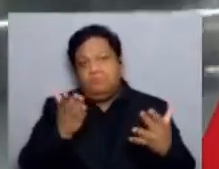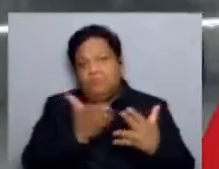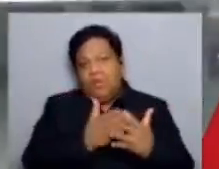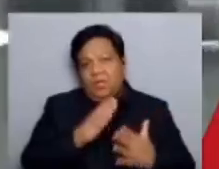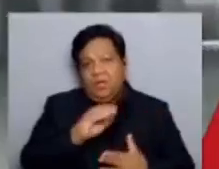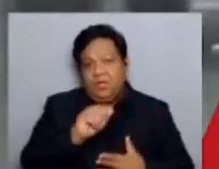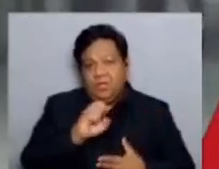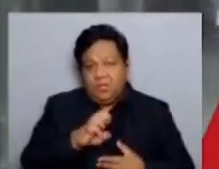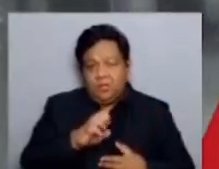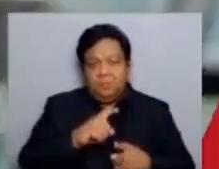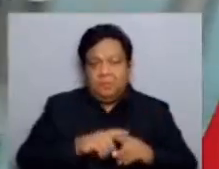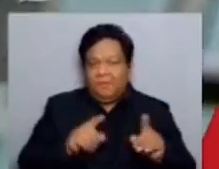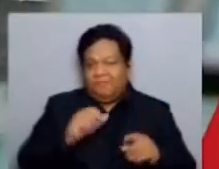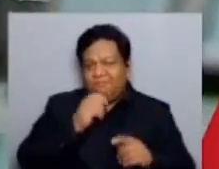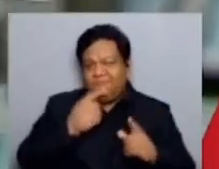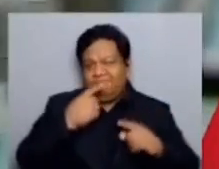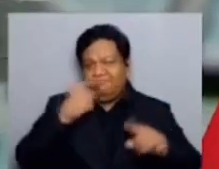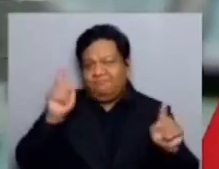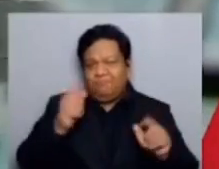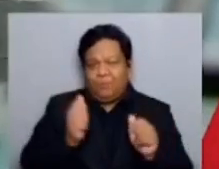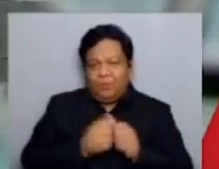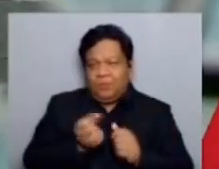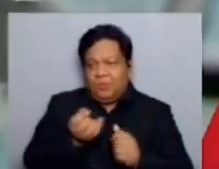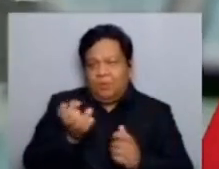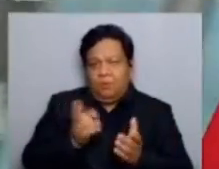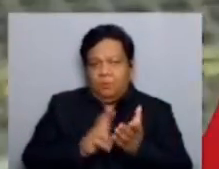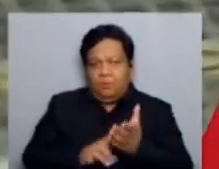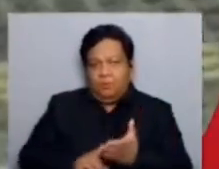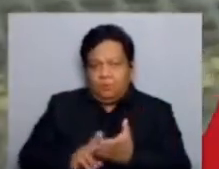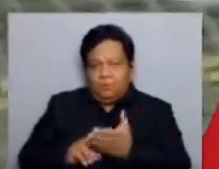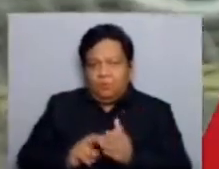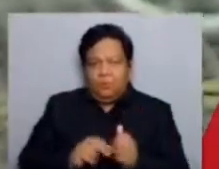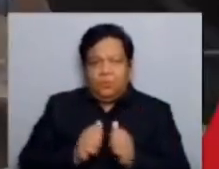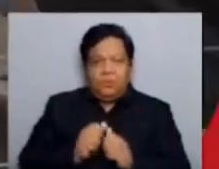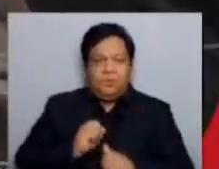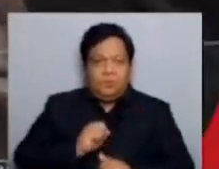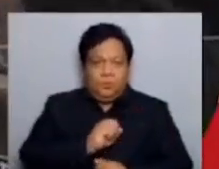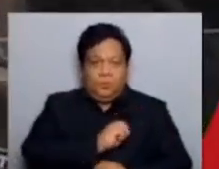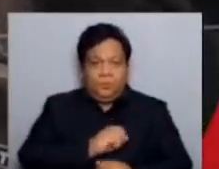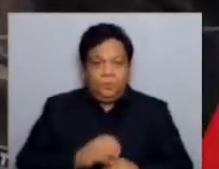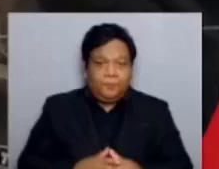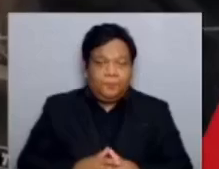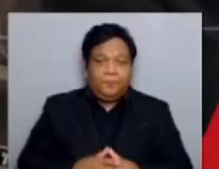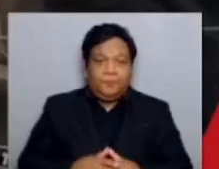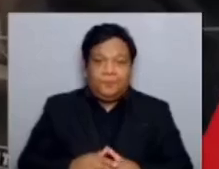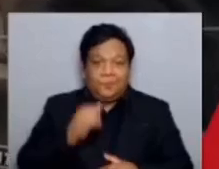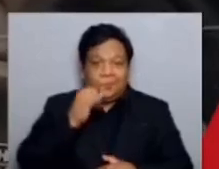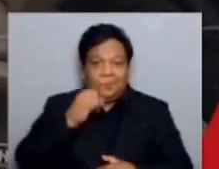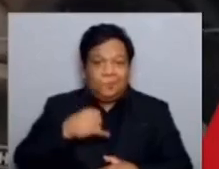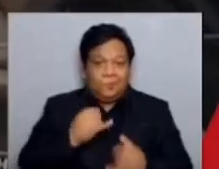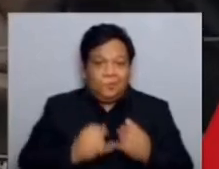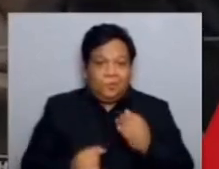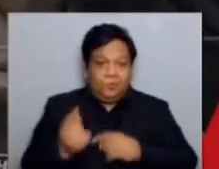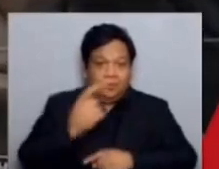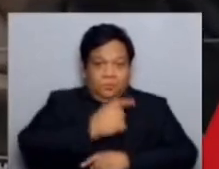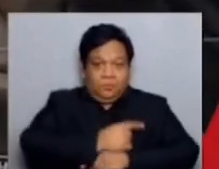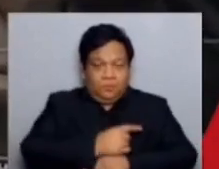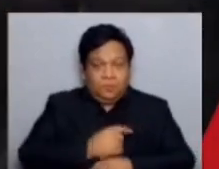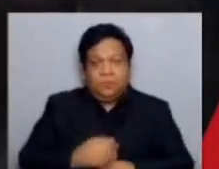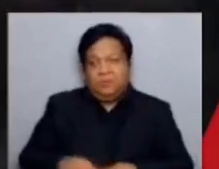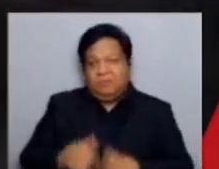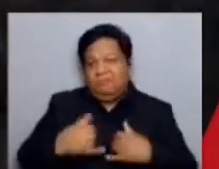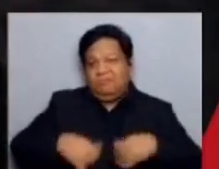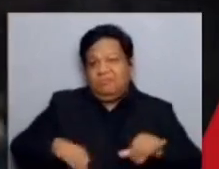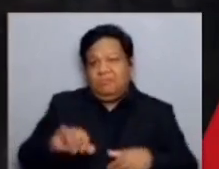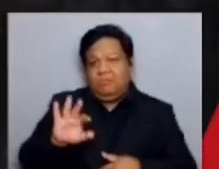itinakdang bilang ng pirma mula sa mga senador. Sa huling araw ng sesyon kahapon, siyam na senador pa rin ang nakakapirma sa